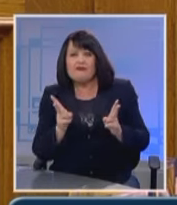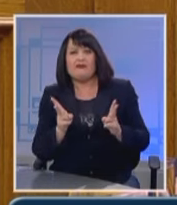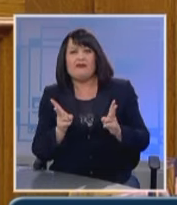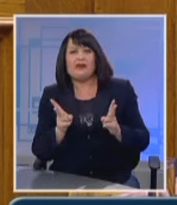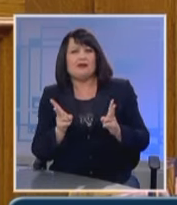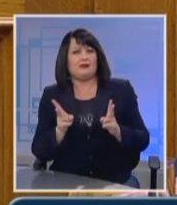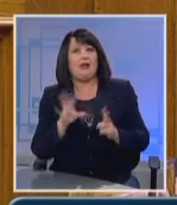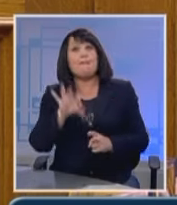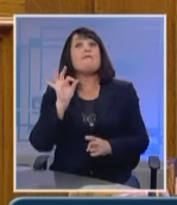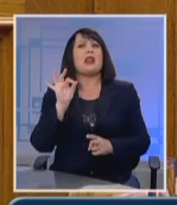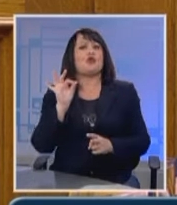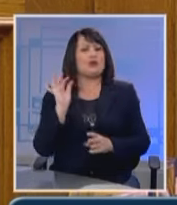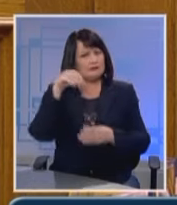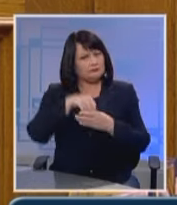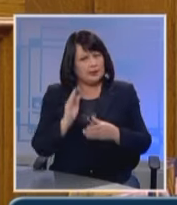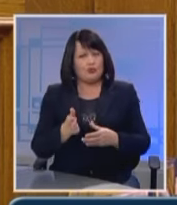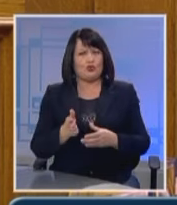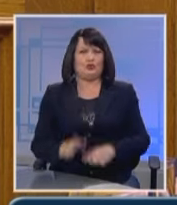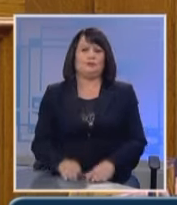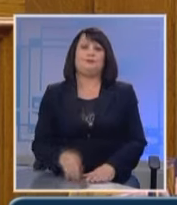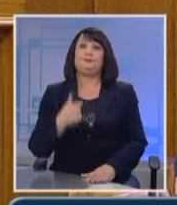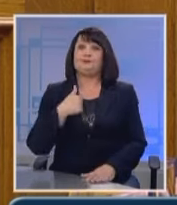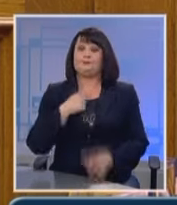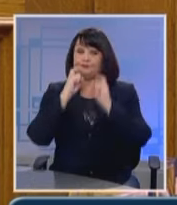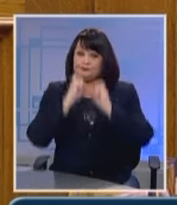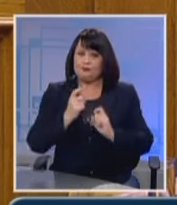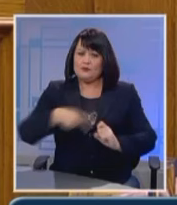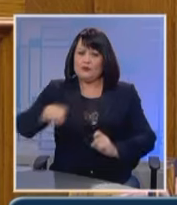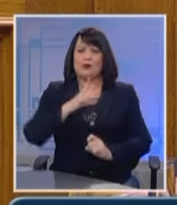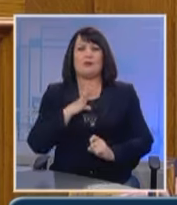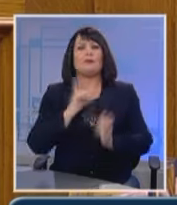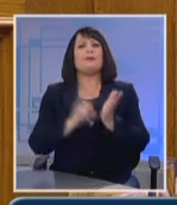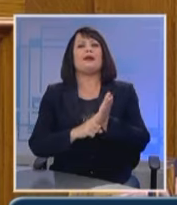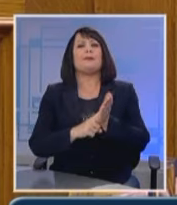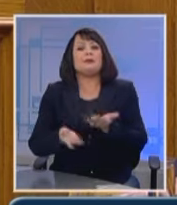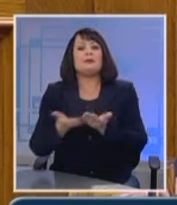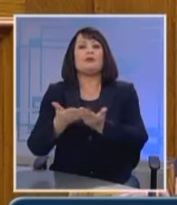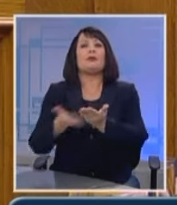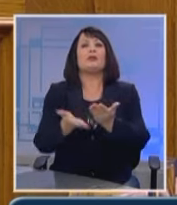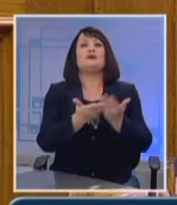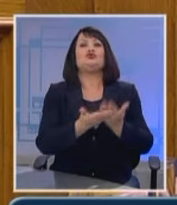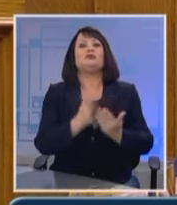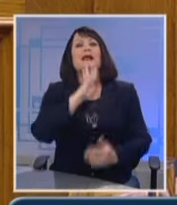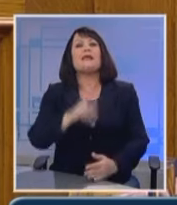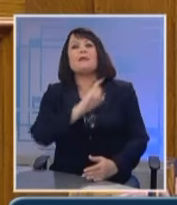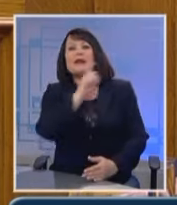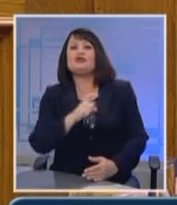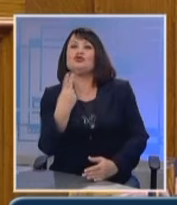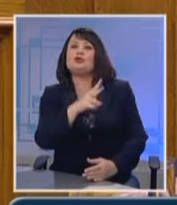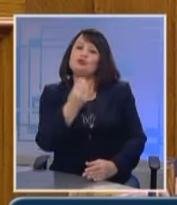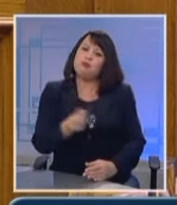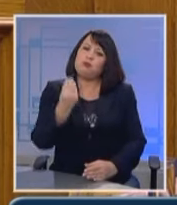την επιλογή. Είναι υποχρέωση όλων μας να βοηθήσουμε να γίνει η καθημερινότητά τους